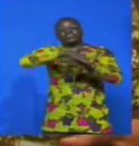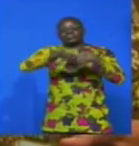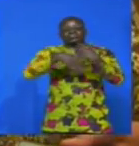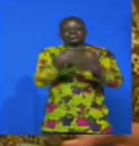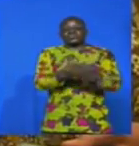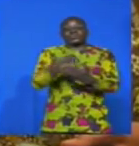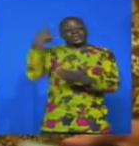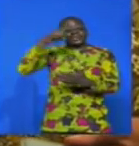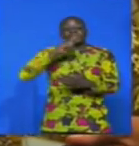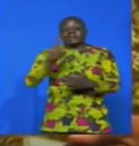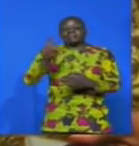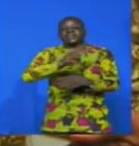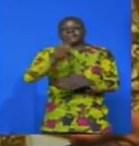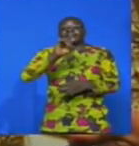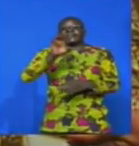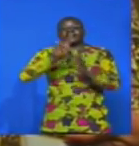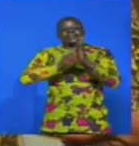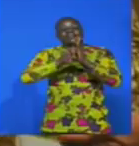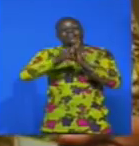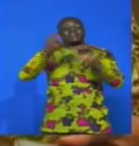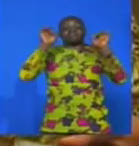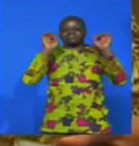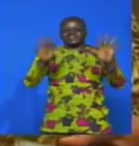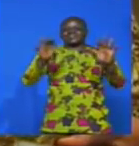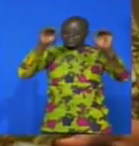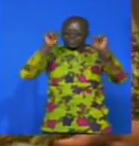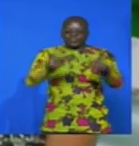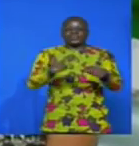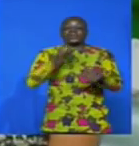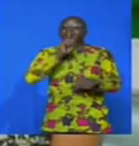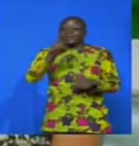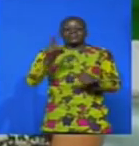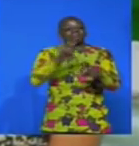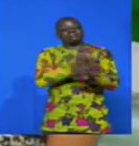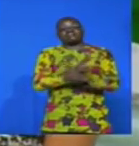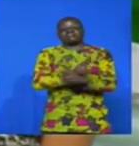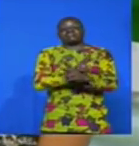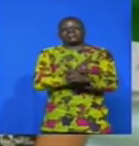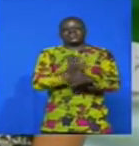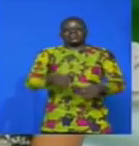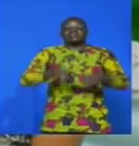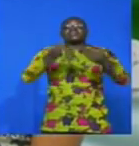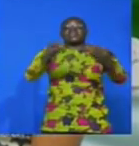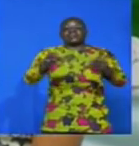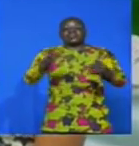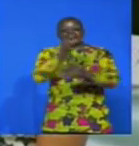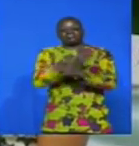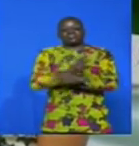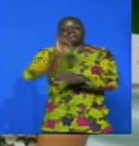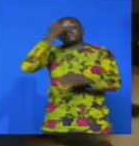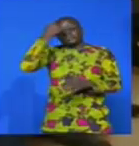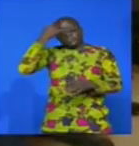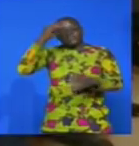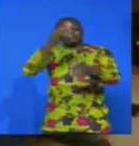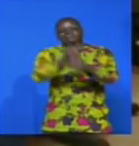concerne les virus dangereux, peuvent être maîtrisés. Ce geste du gouvernement allemand a été bien accueilli par les